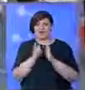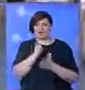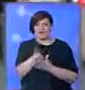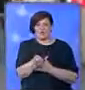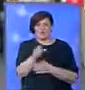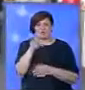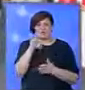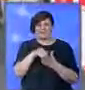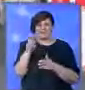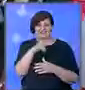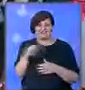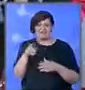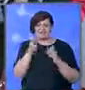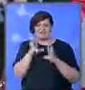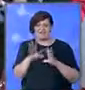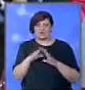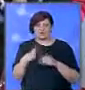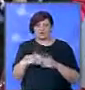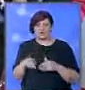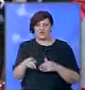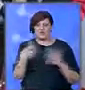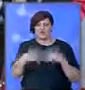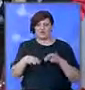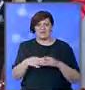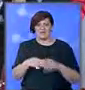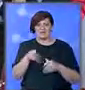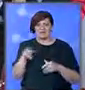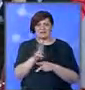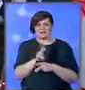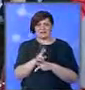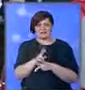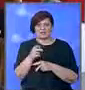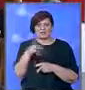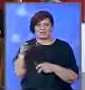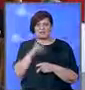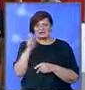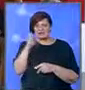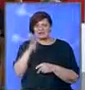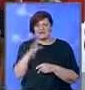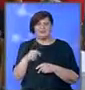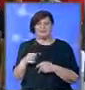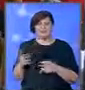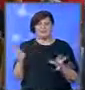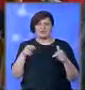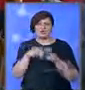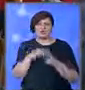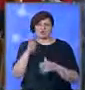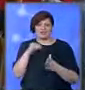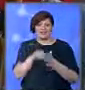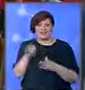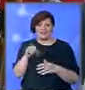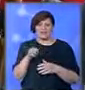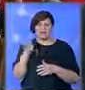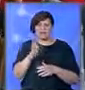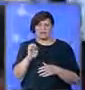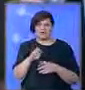uplatila 200.000 evra ugroženima. Pored toga, privrednici iz te zemlje koji posluju u Srbiji prikupili su još dodatnih 400.000 evra.